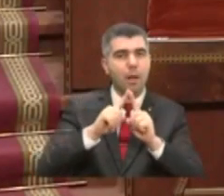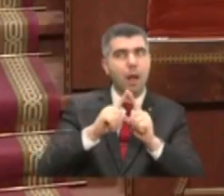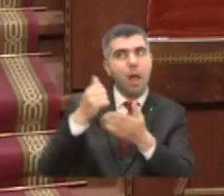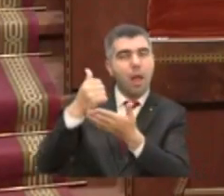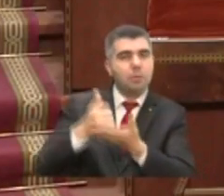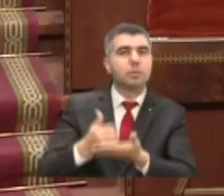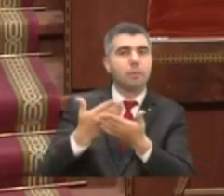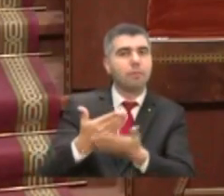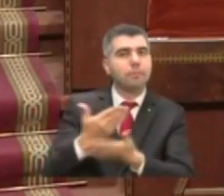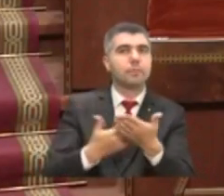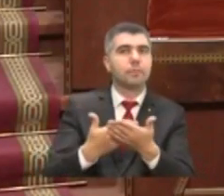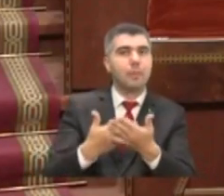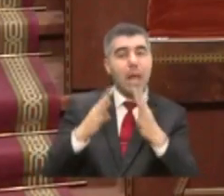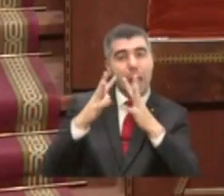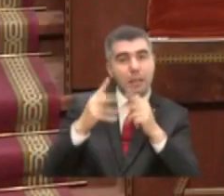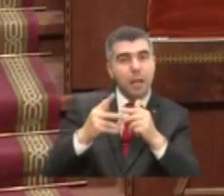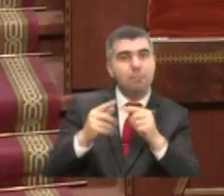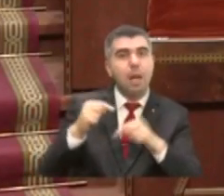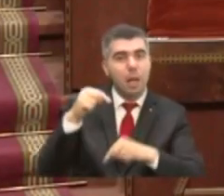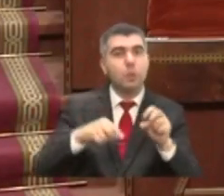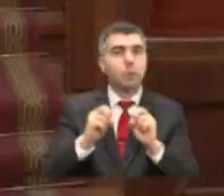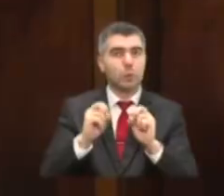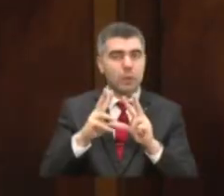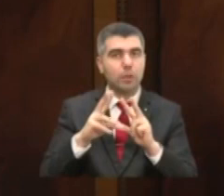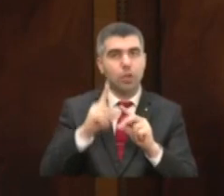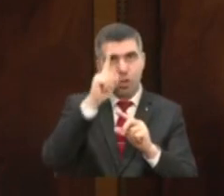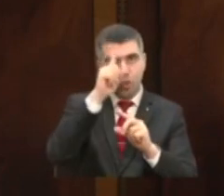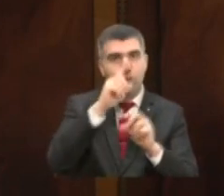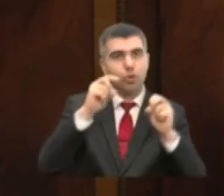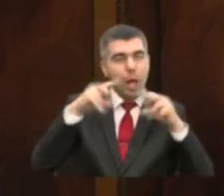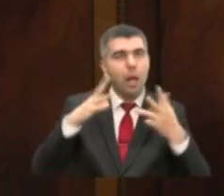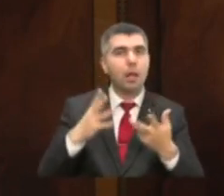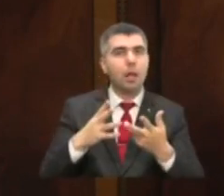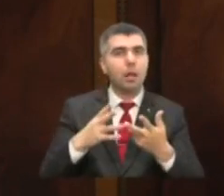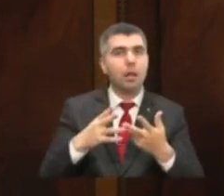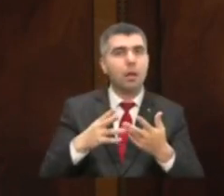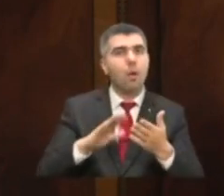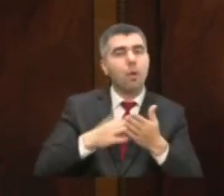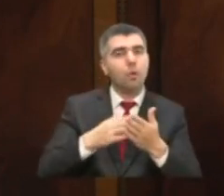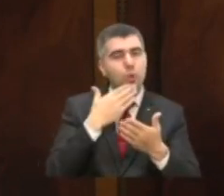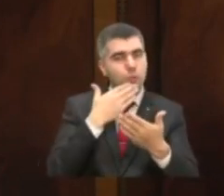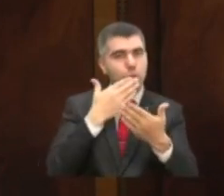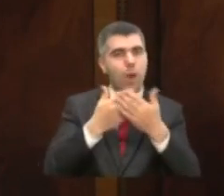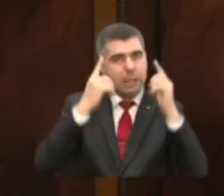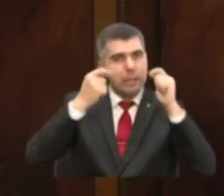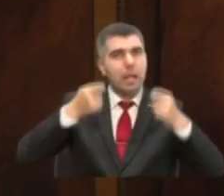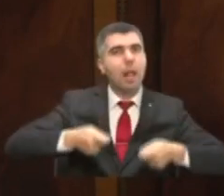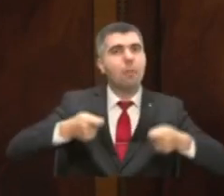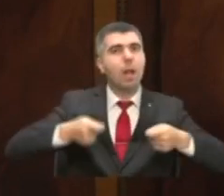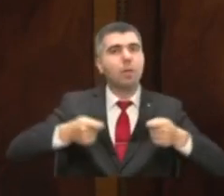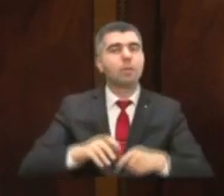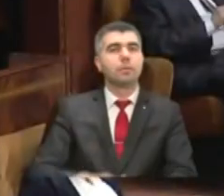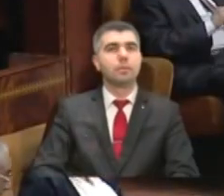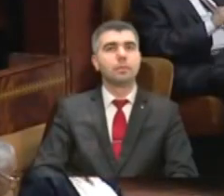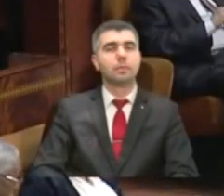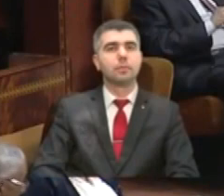الإحصائيات موجودة، بلى صحيح إن شاء الله، وغادي نرجع لها بالتدقيق إذا أردتم. شكرا جزيلا، والسلام عليكم ورحمة الله